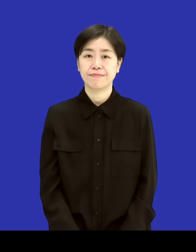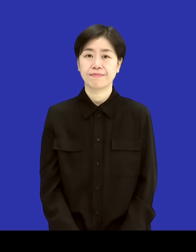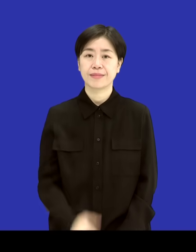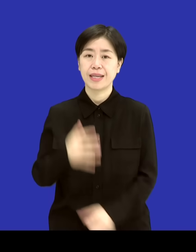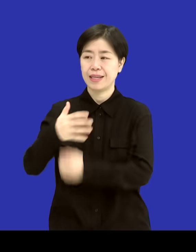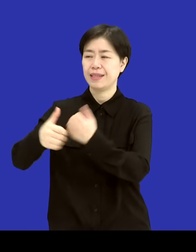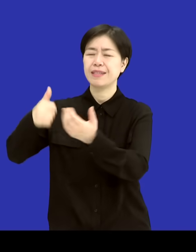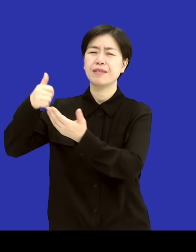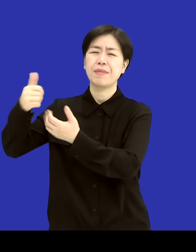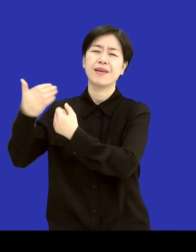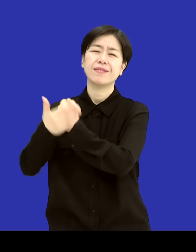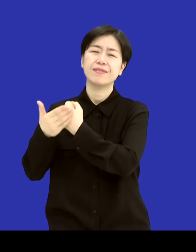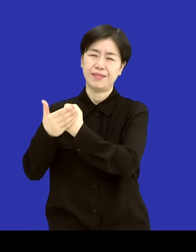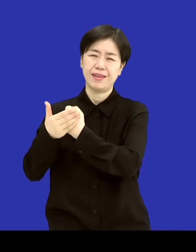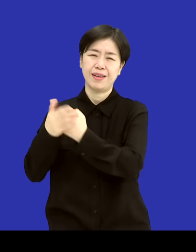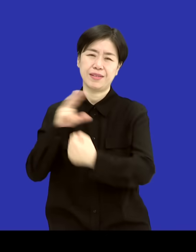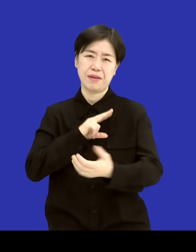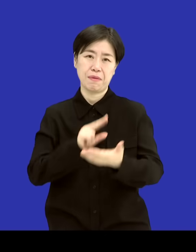하나님의